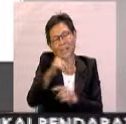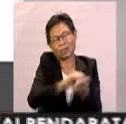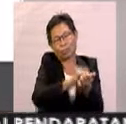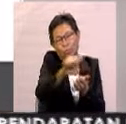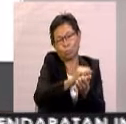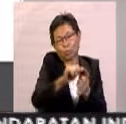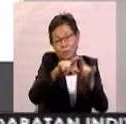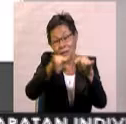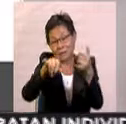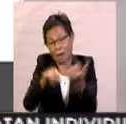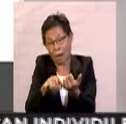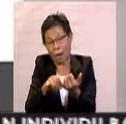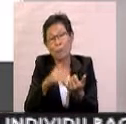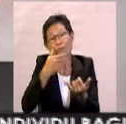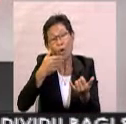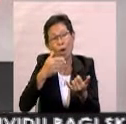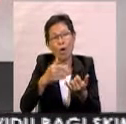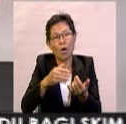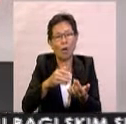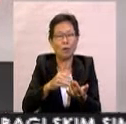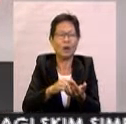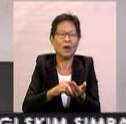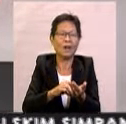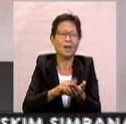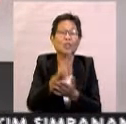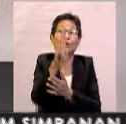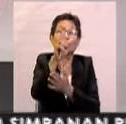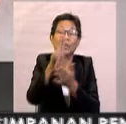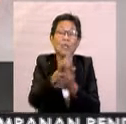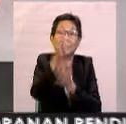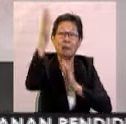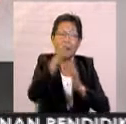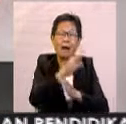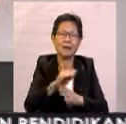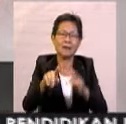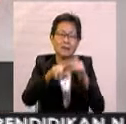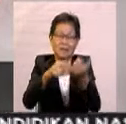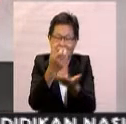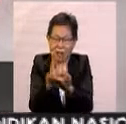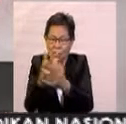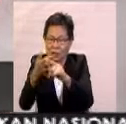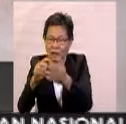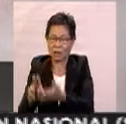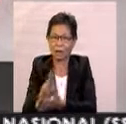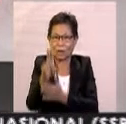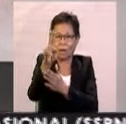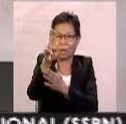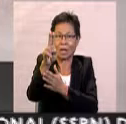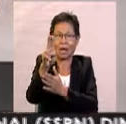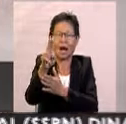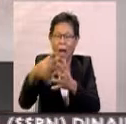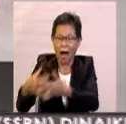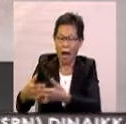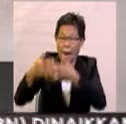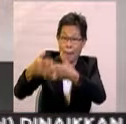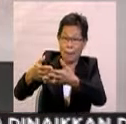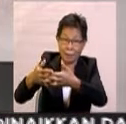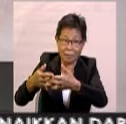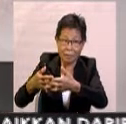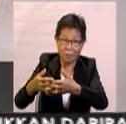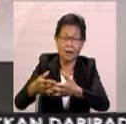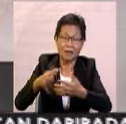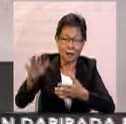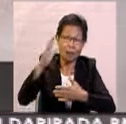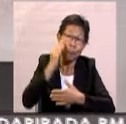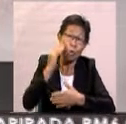Ijazah Sarjana Muda Kepujian Ekonomi Gunaan Universiti Malaya dan Sarjana Ekonomi daripada Universiti Nebraska Amerika Syarikat.